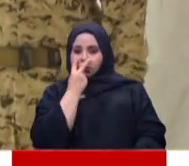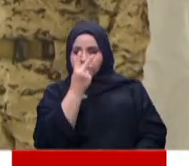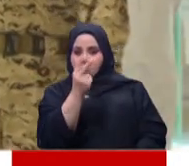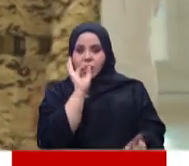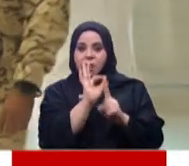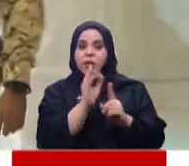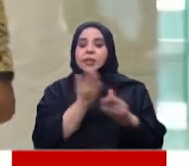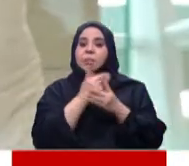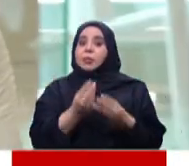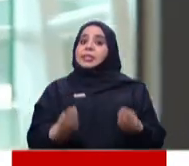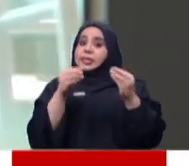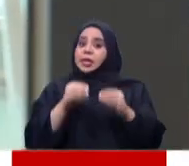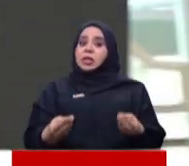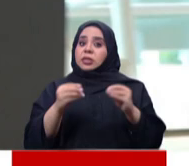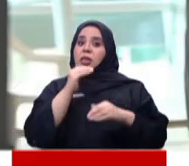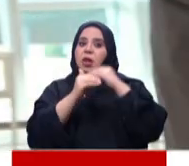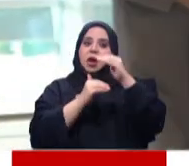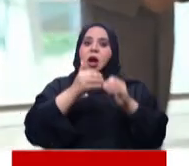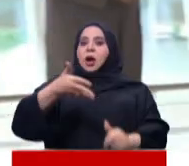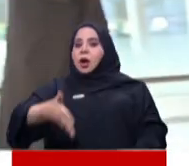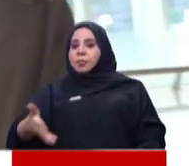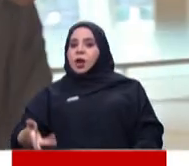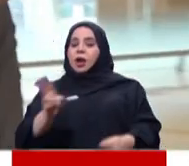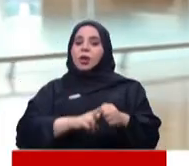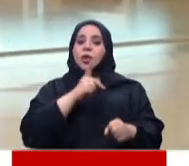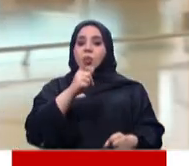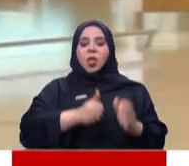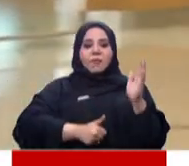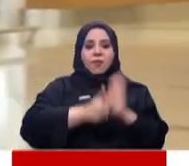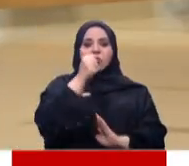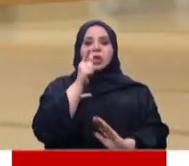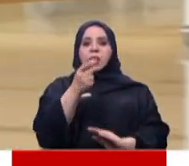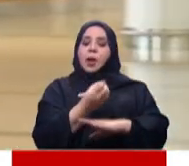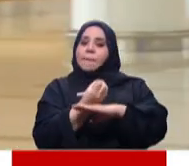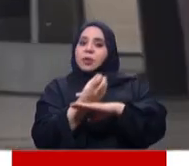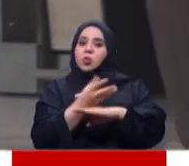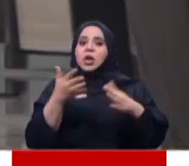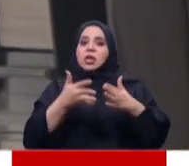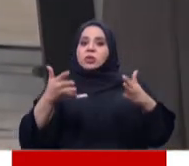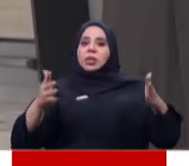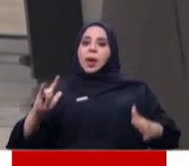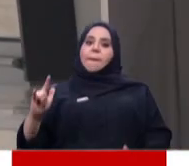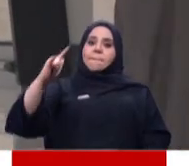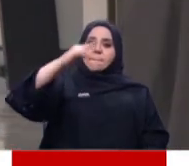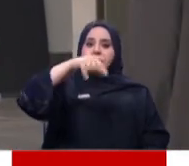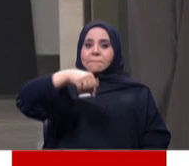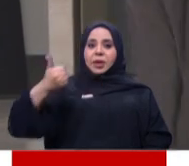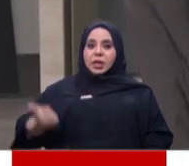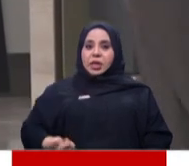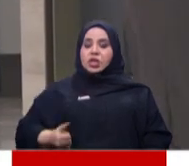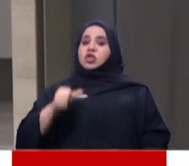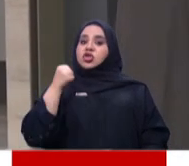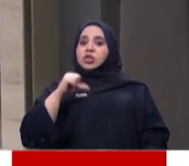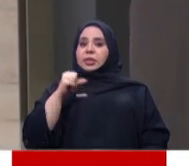من التقدم والازدهار لأبنائه، منوها بأن ما تم تحقيقه في مشروع توسعه مطار البحرين الدولي يعزز